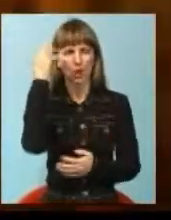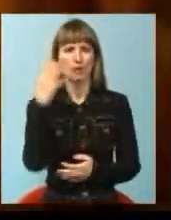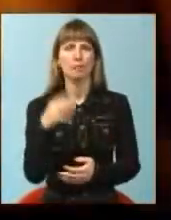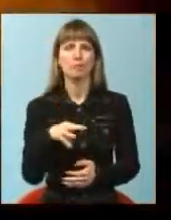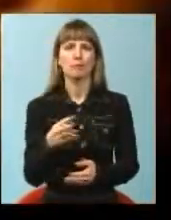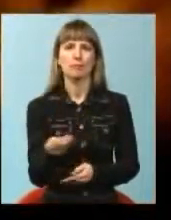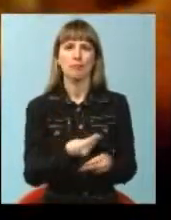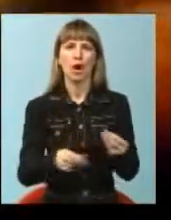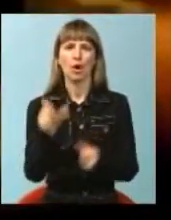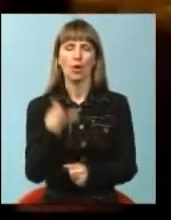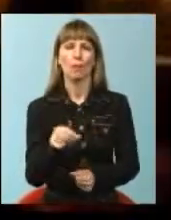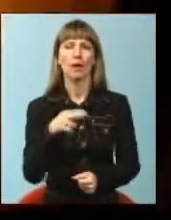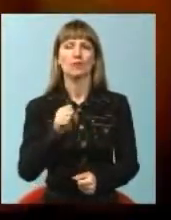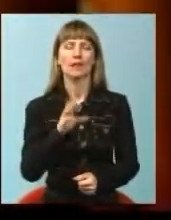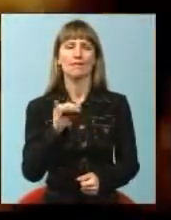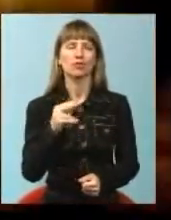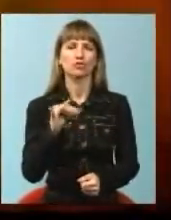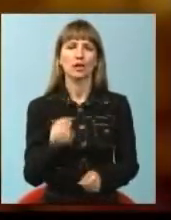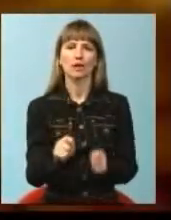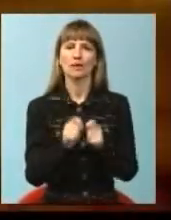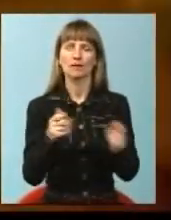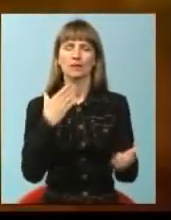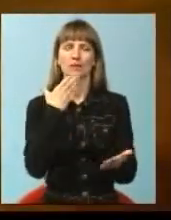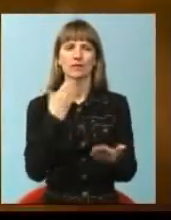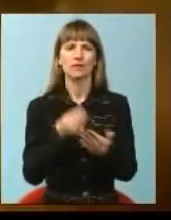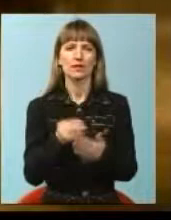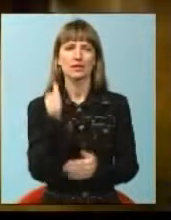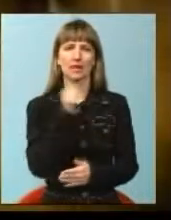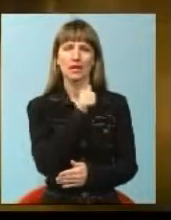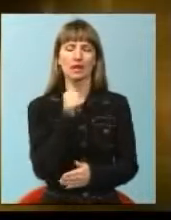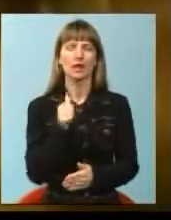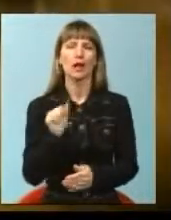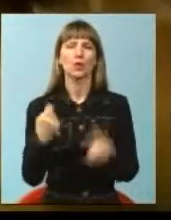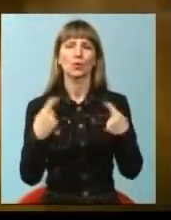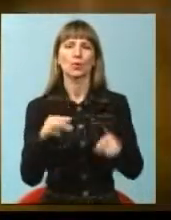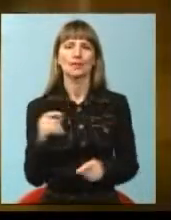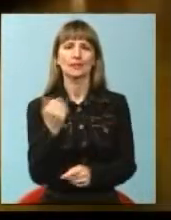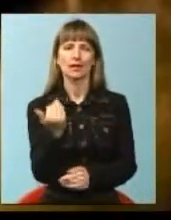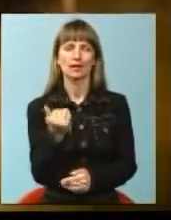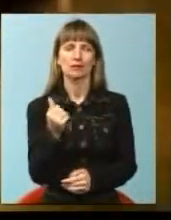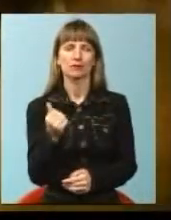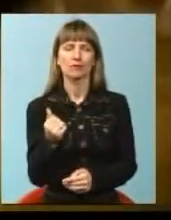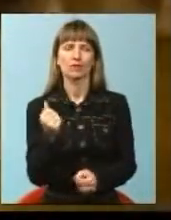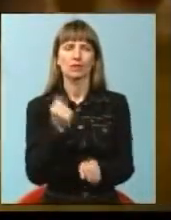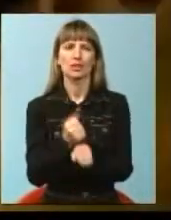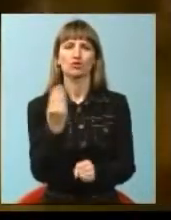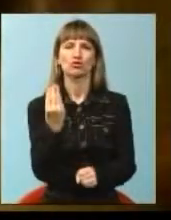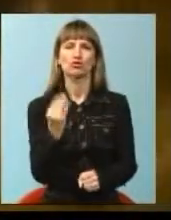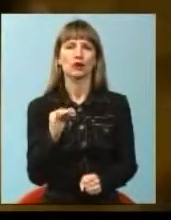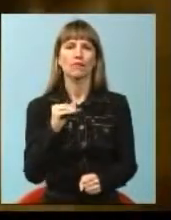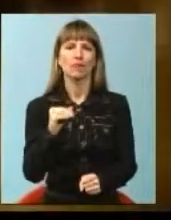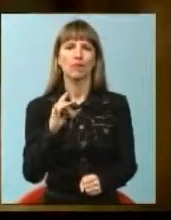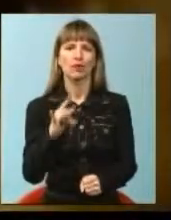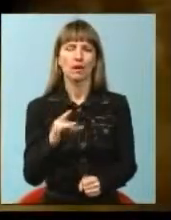магом». Леонардо да Вінчі не відкривав всіх своїх секретів, а більшість з них зашифрував. Багато з